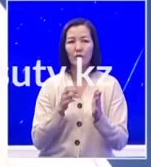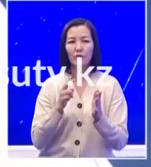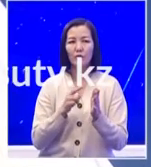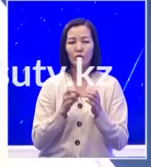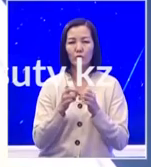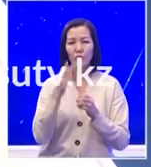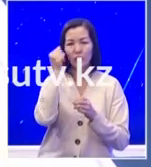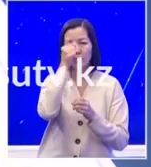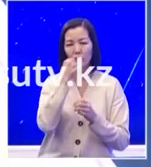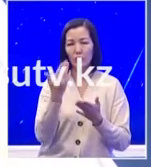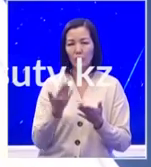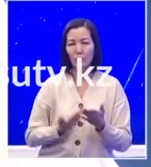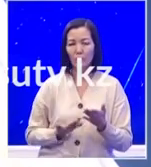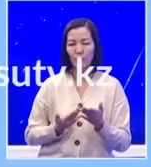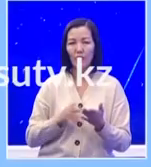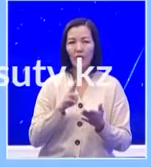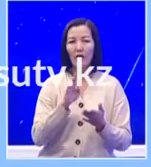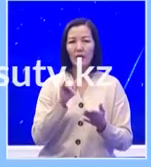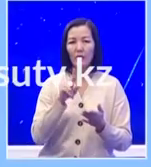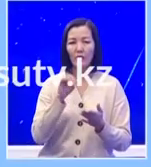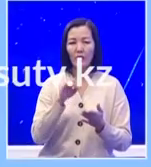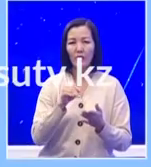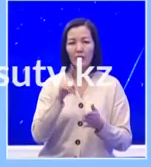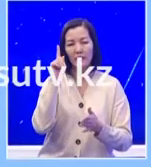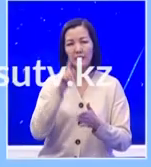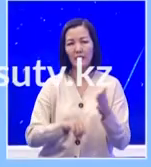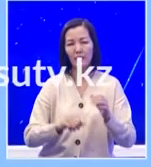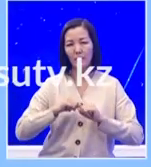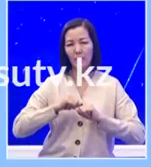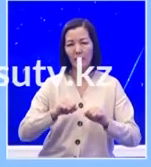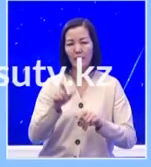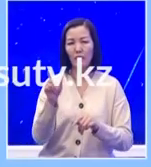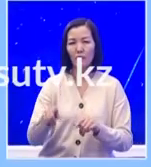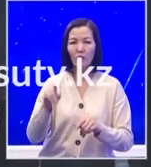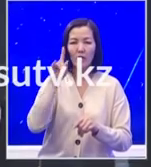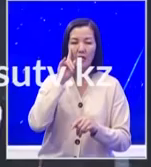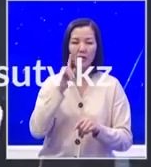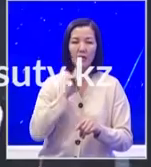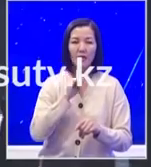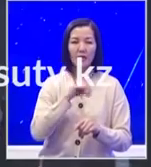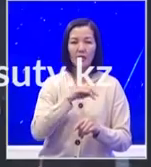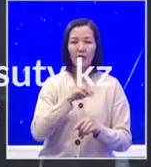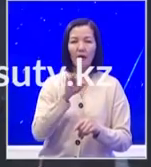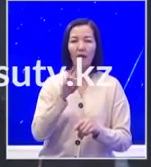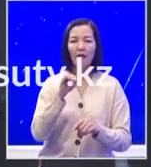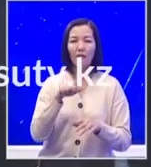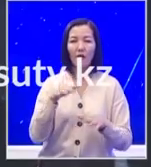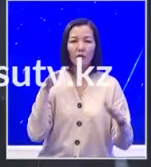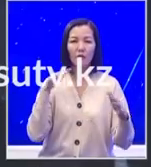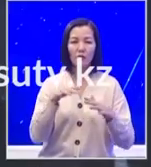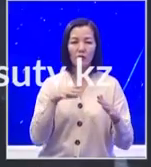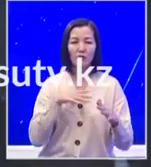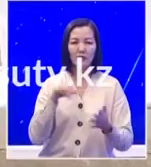1641-1712 жылдарда өмір сүріпті. Тәуке ханның сенімді аға батыры. Қазақ қалмақ соғысында қайсарлығымен тарихта қалған